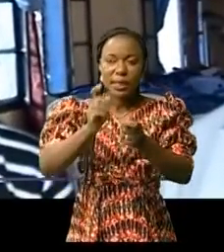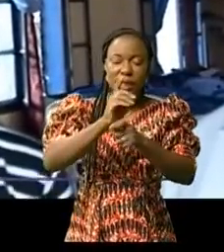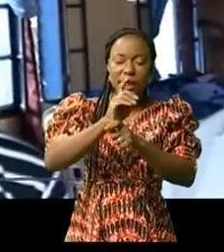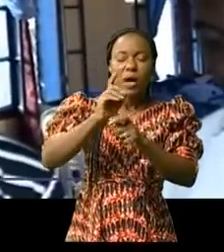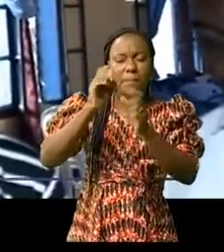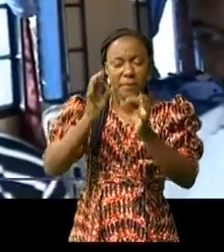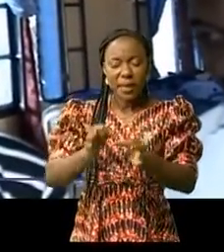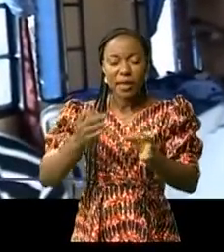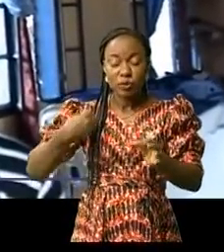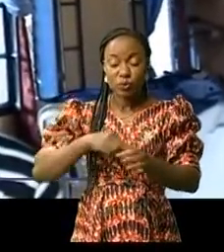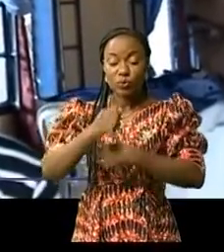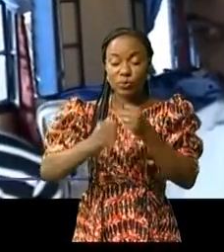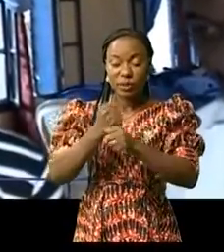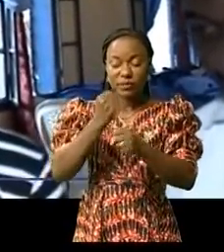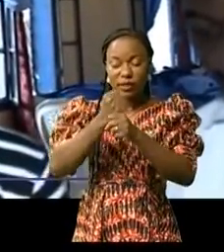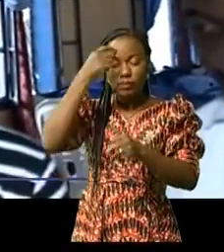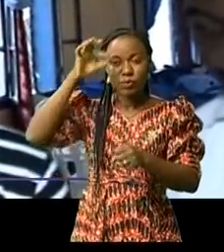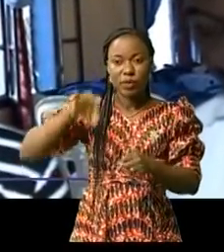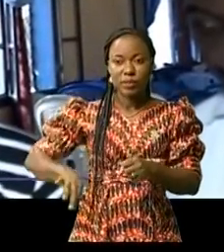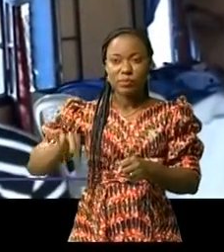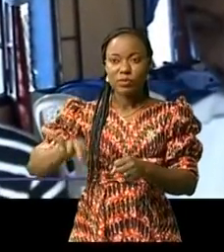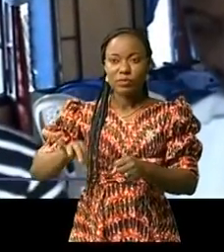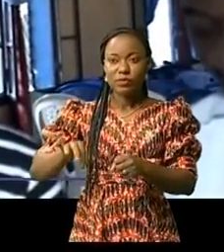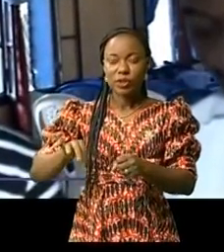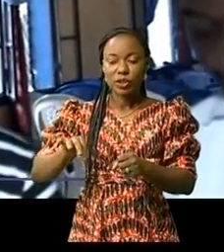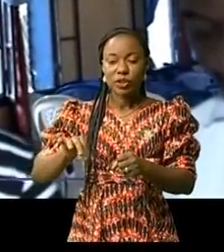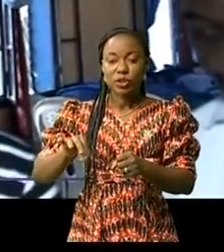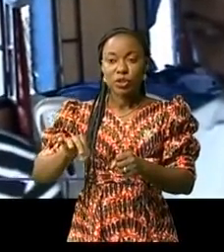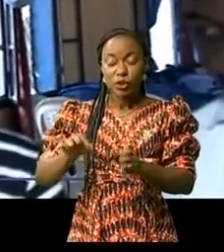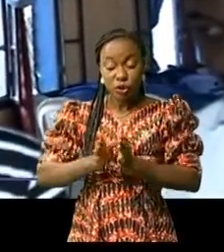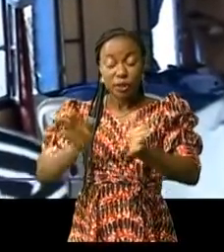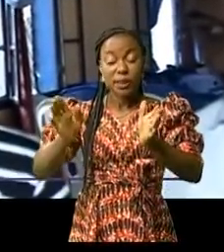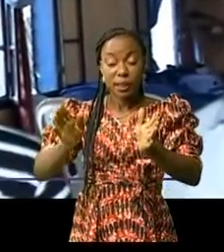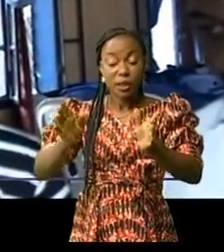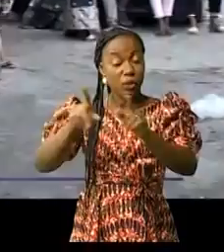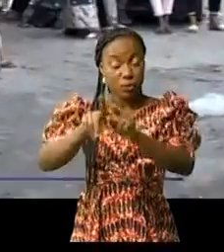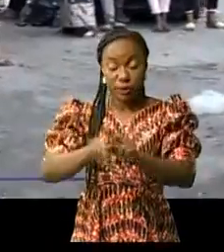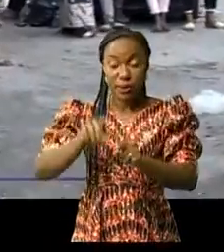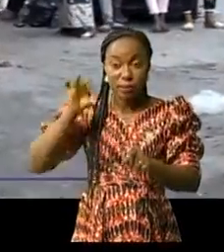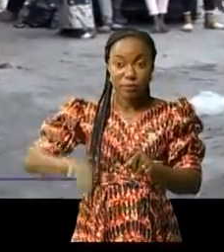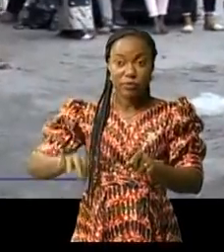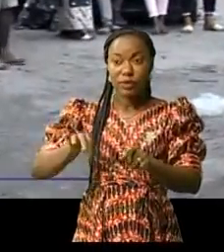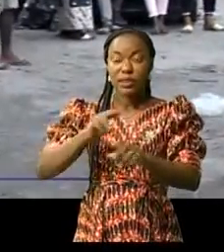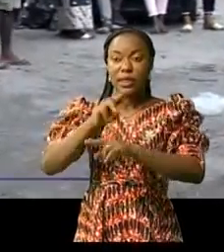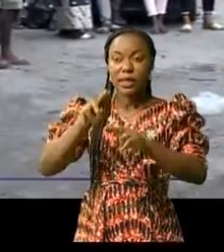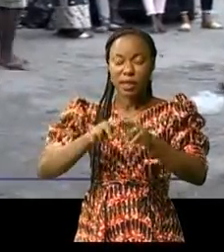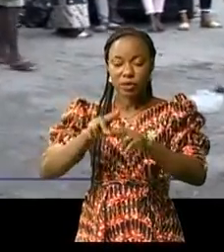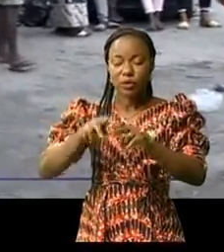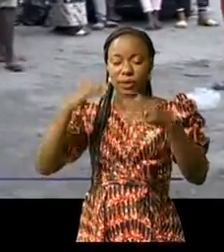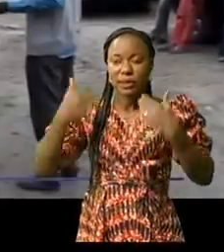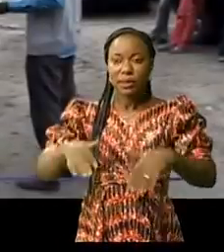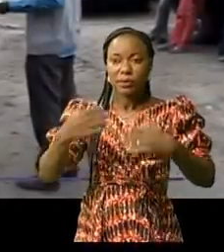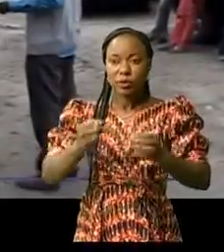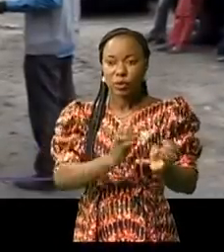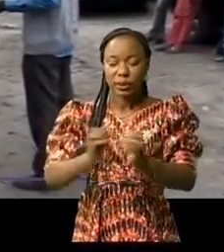nous travers pour les intérêts des général des intérêts de la nation cette célébration sera organisée